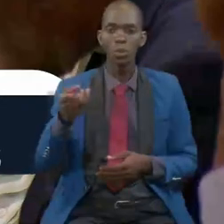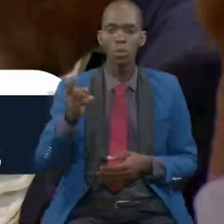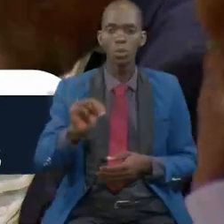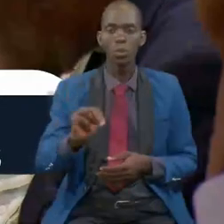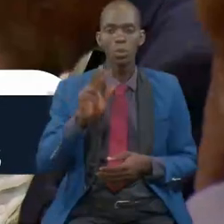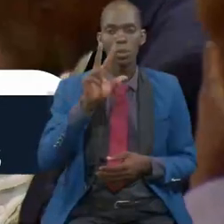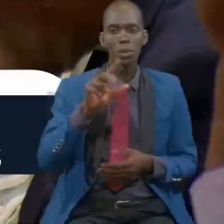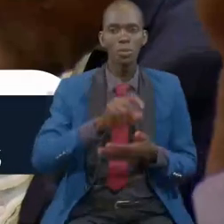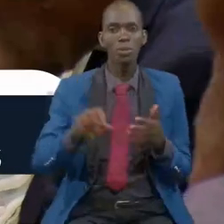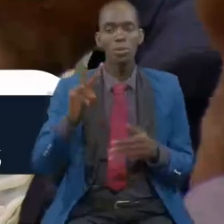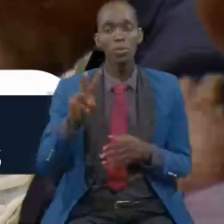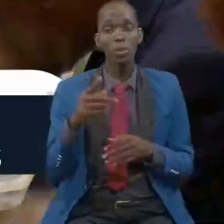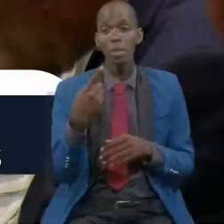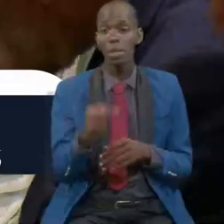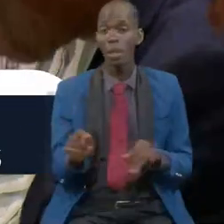2.